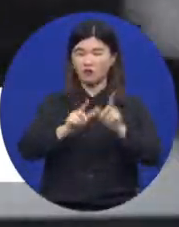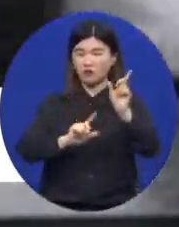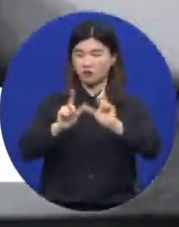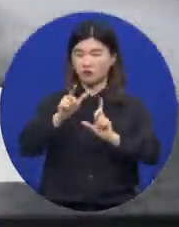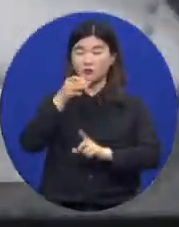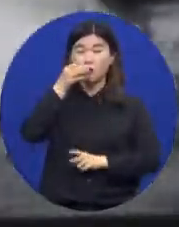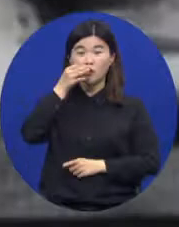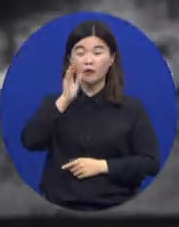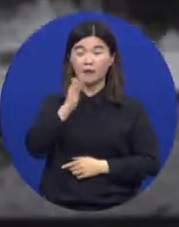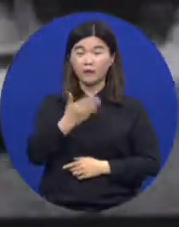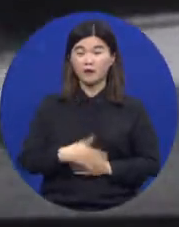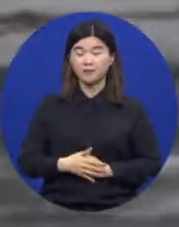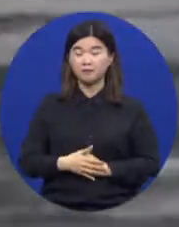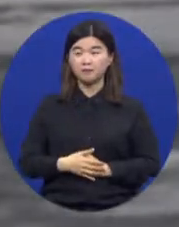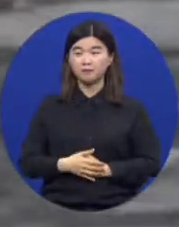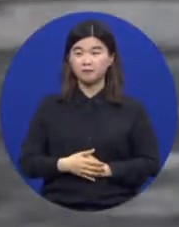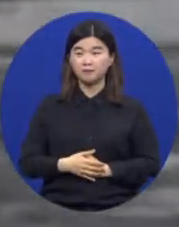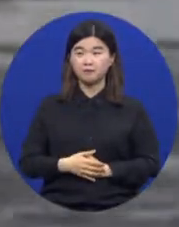보입니다.